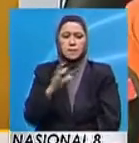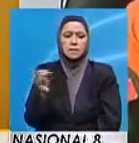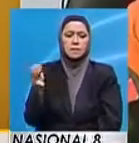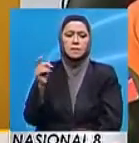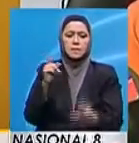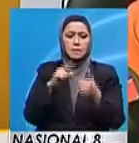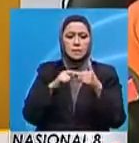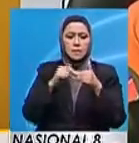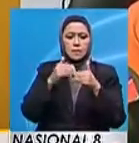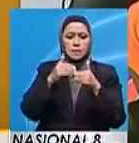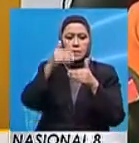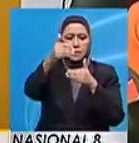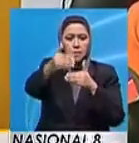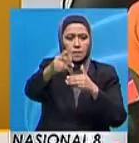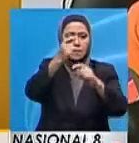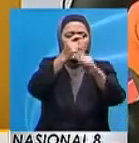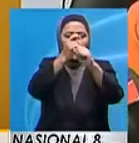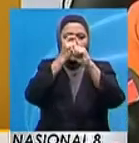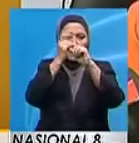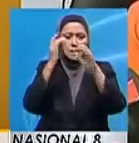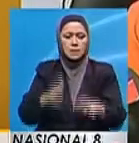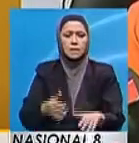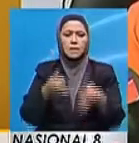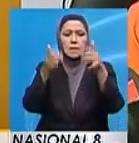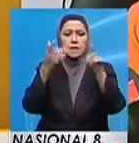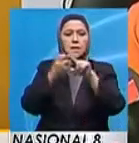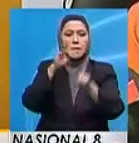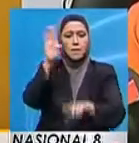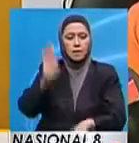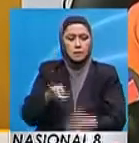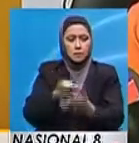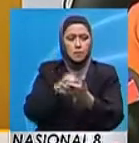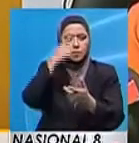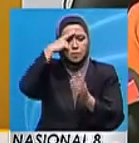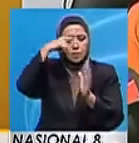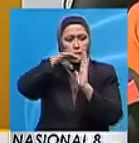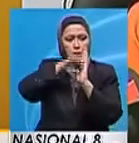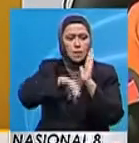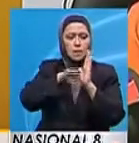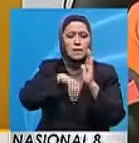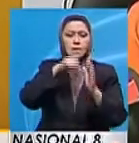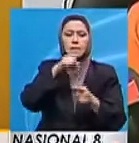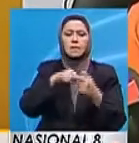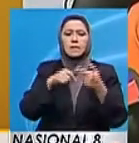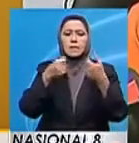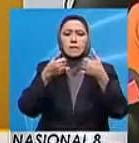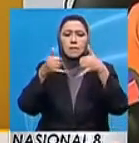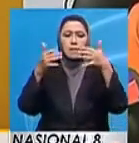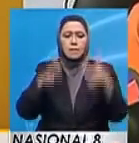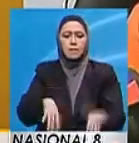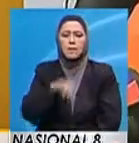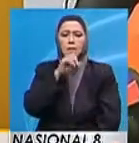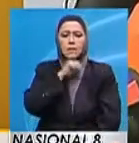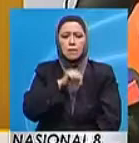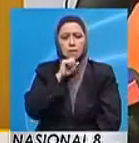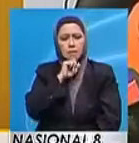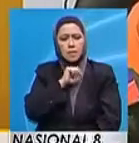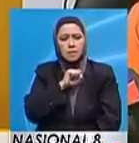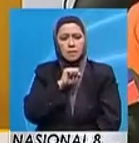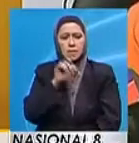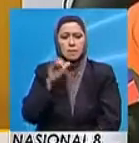Jadi dan mengurangkan pemain-pemain yang berumur, saya hanya mengekalkan Syukur Adan sajalah dan